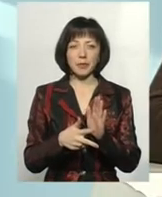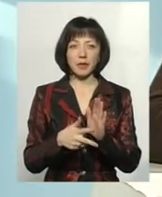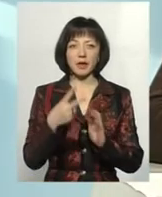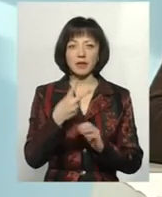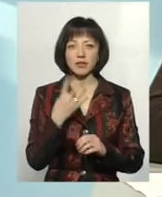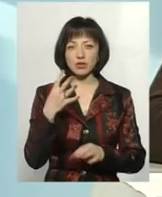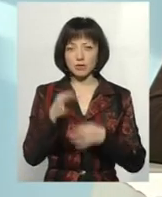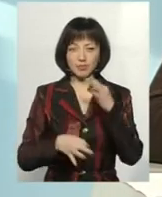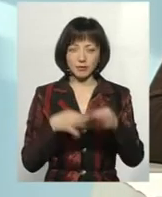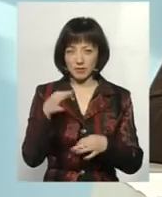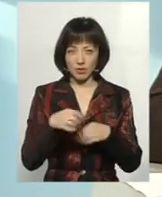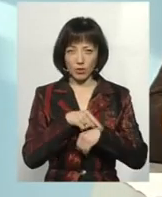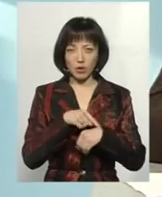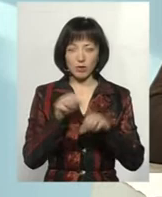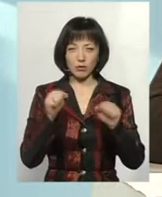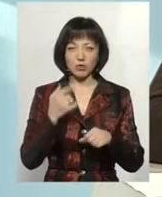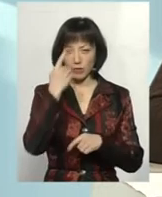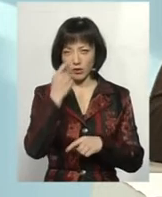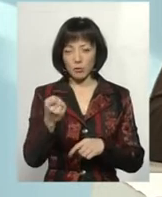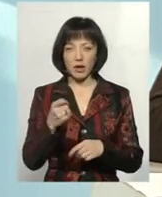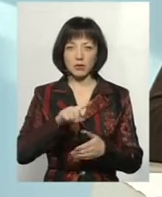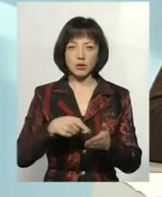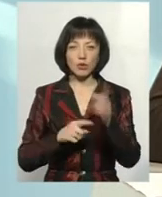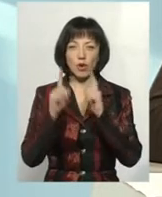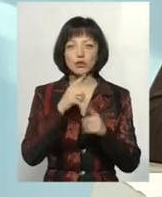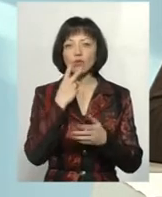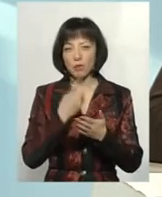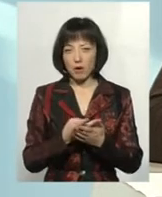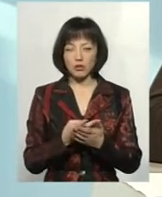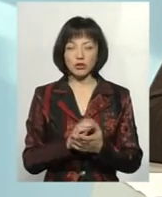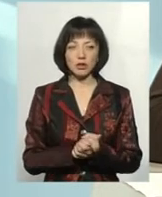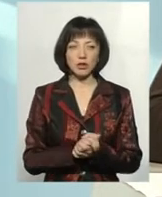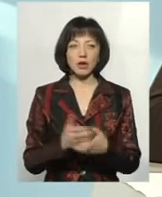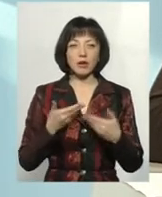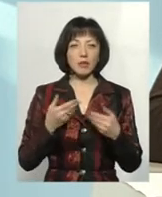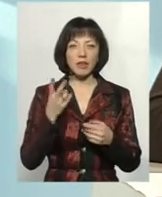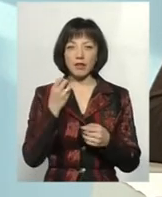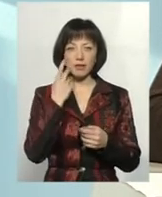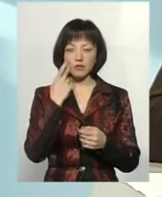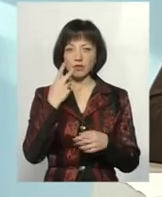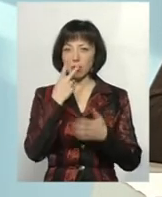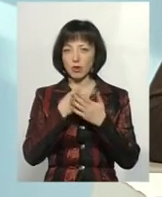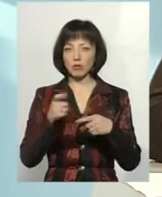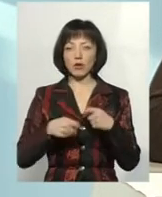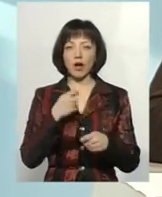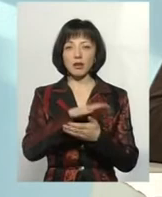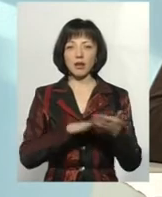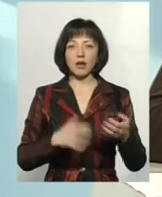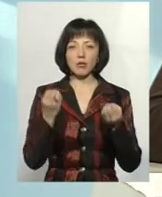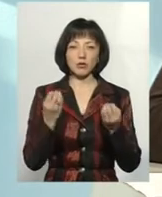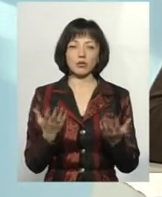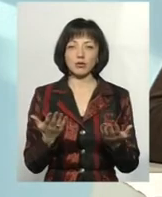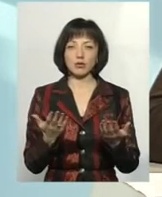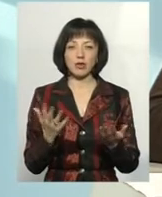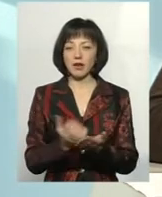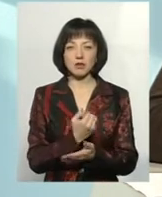24 години на добу можна, ну, повідомляти в міську раду, що ви бачите. Тому що ми не завжди бачимо такі порушення, а надалі нам просто їх уже